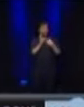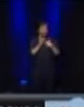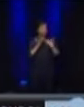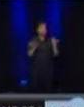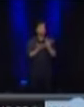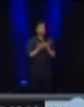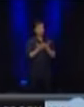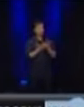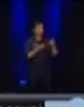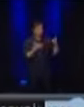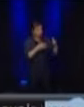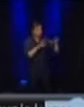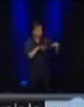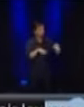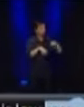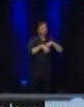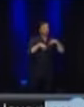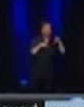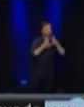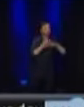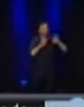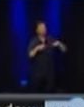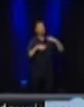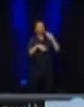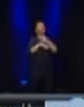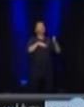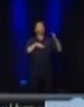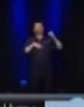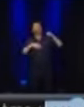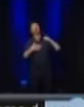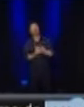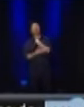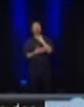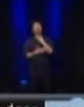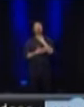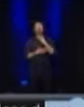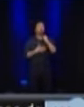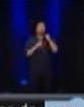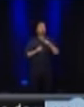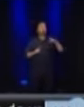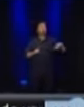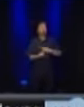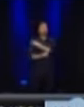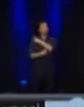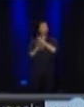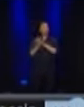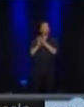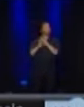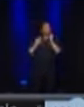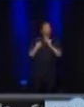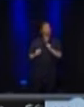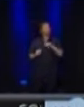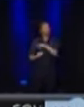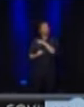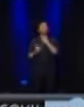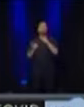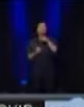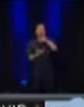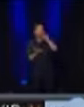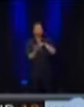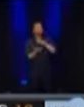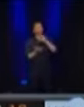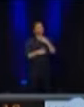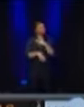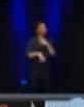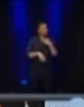temps de donner l'autorisation quand ça s'est fait à l'école, je le répète, ils peuvent le faire dans des centres de vaccination, mais aussi dans les entreprises qui sont